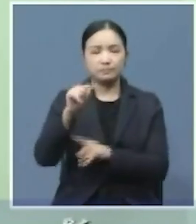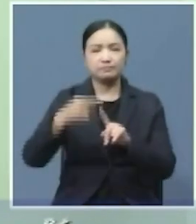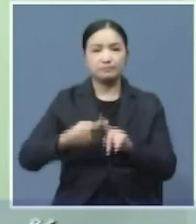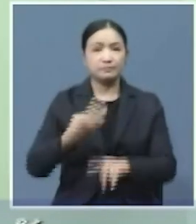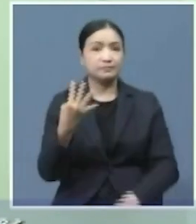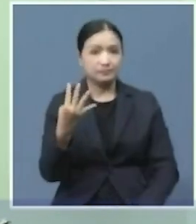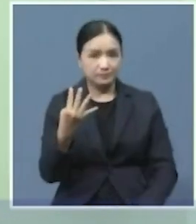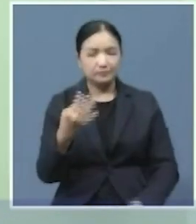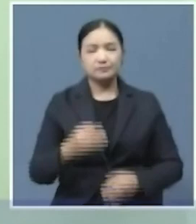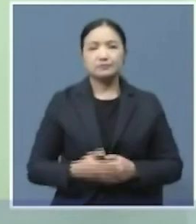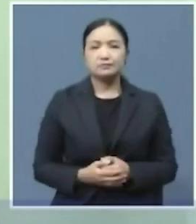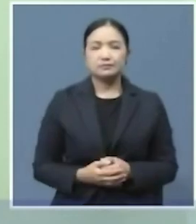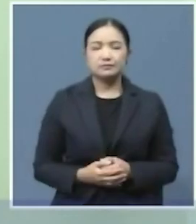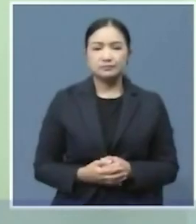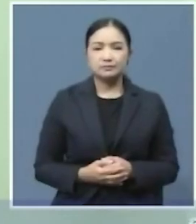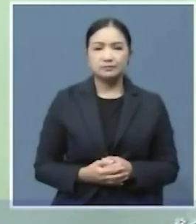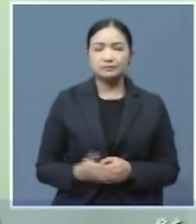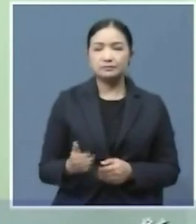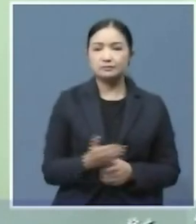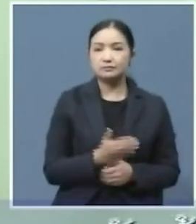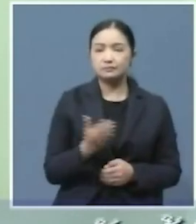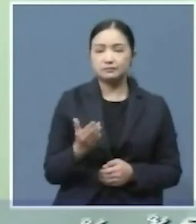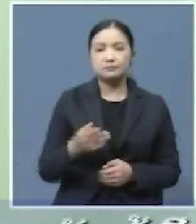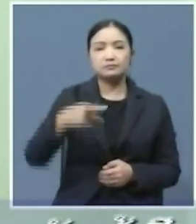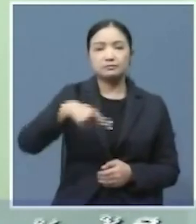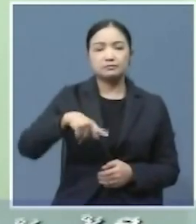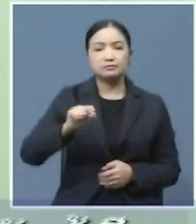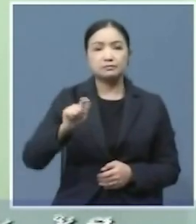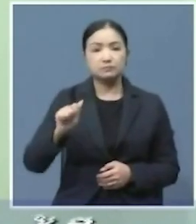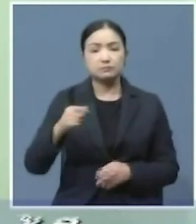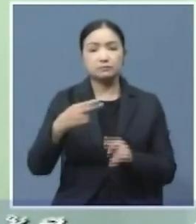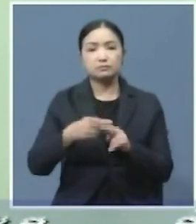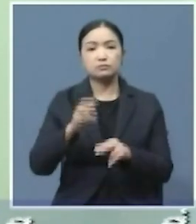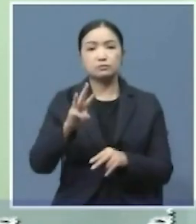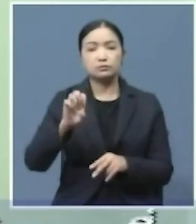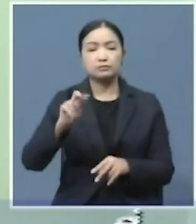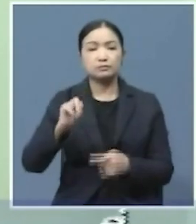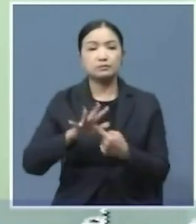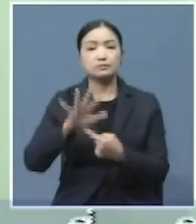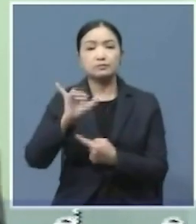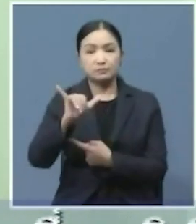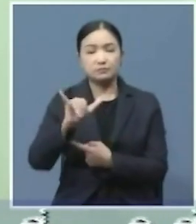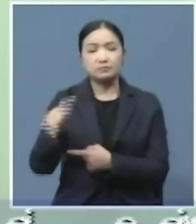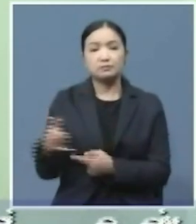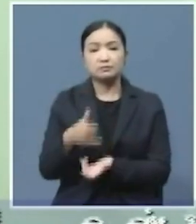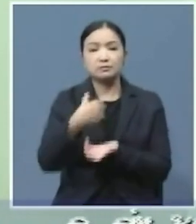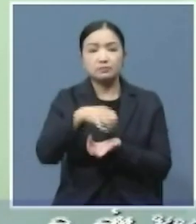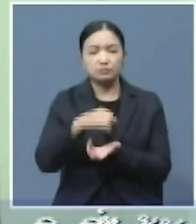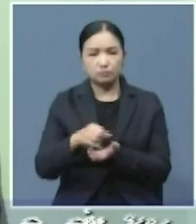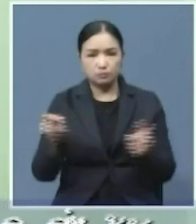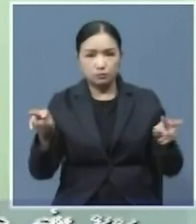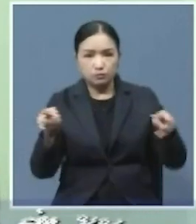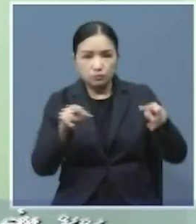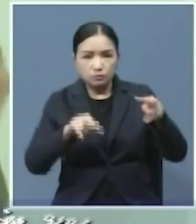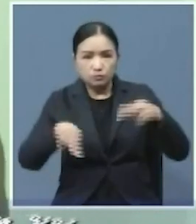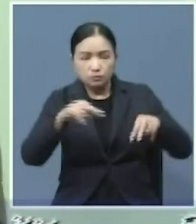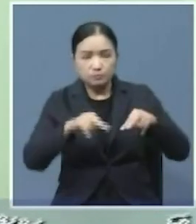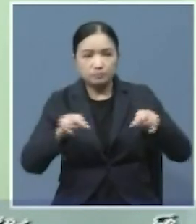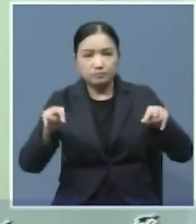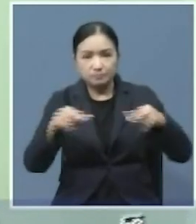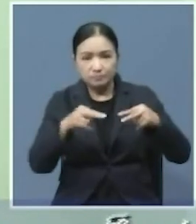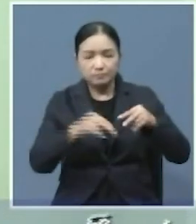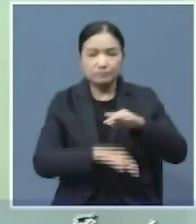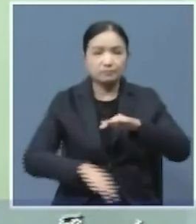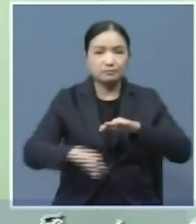เอ่อทางด้านพล.ตำรวจเอกวินัยนะฮะท่านก็บอกว่าจากการตรวจสอบในเบื้องต้นทั้งพยานหลักฐานและการ